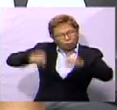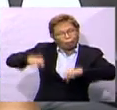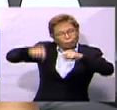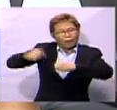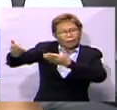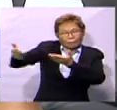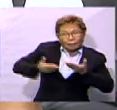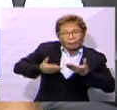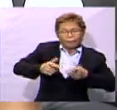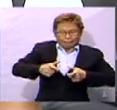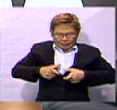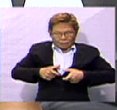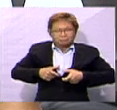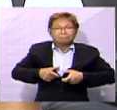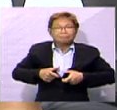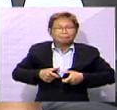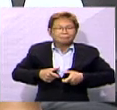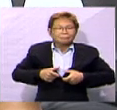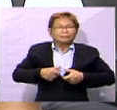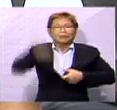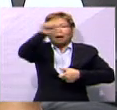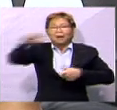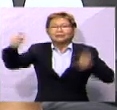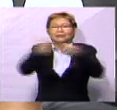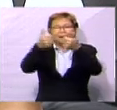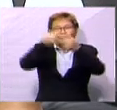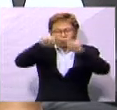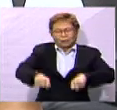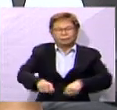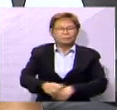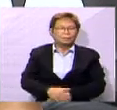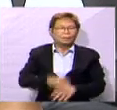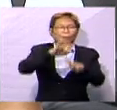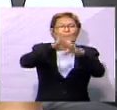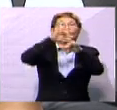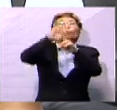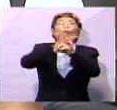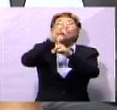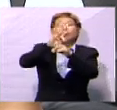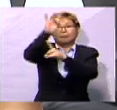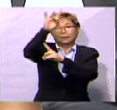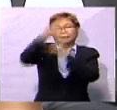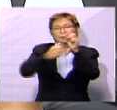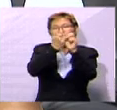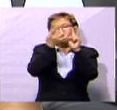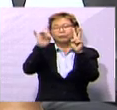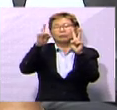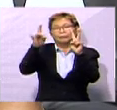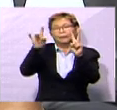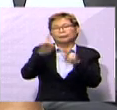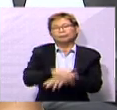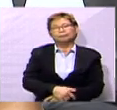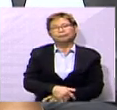membawa satu pingat di Asian Games ya pada bulan 8 ogos tahun hadapan